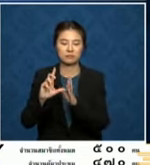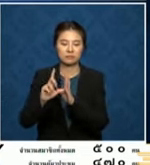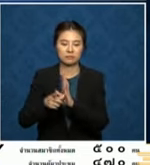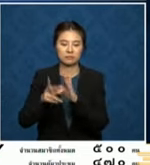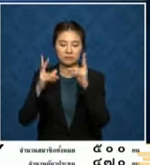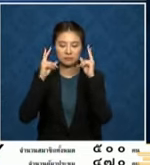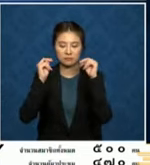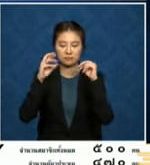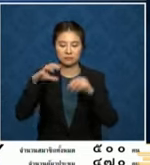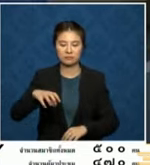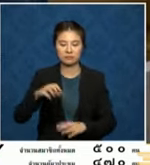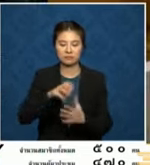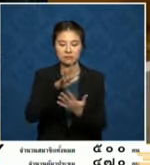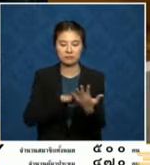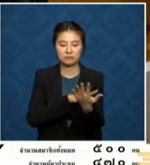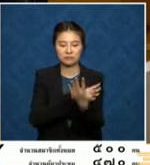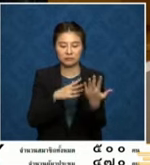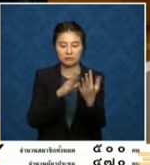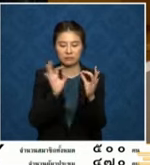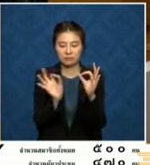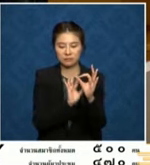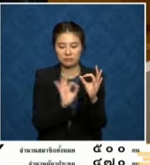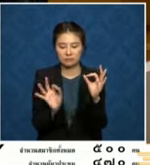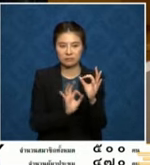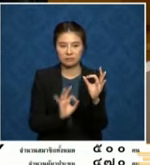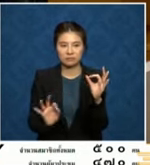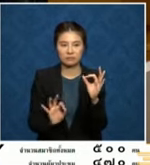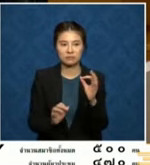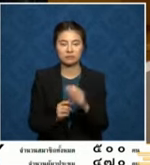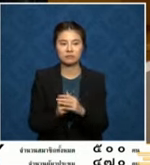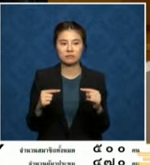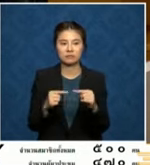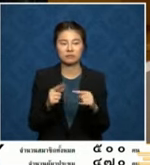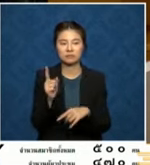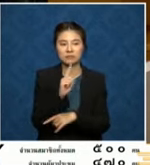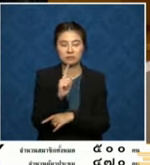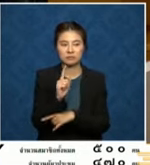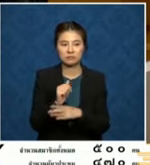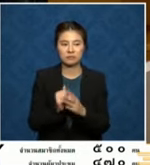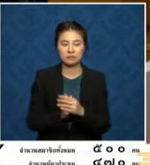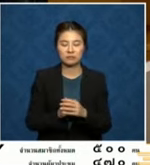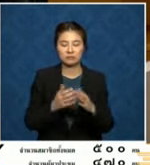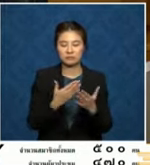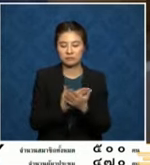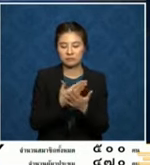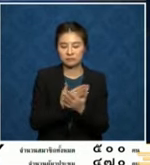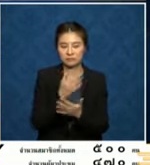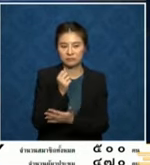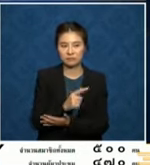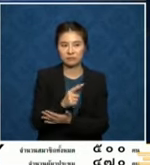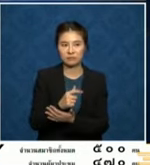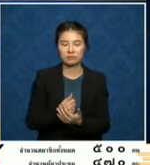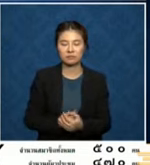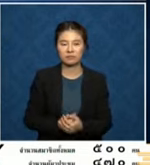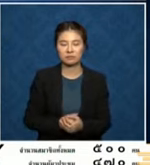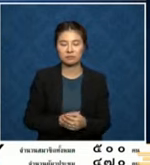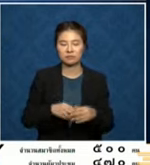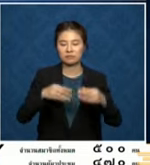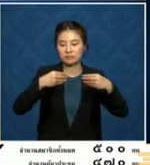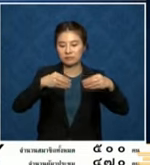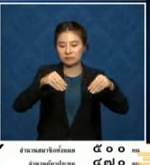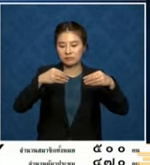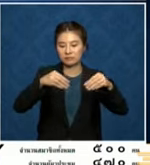มีตารางรายละเอียดตัวแรกเลยนะฮะจัดจ้างเปลี่ยนกระจกหน้าต่